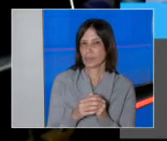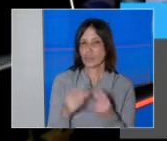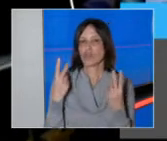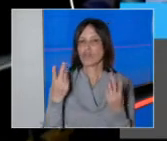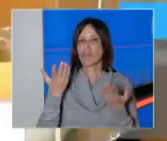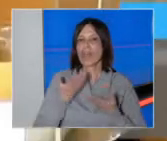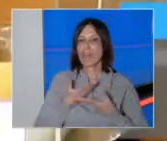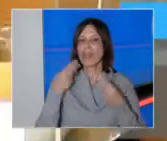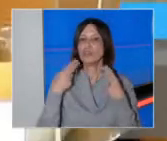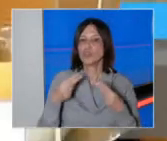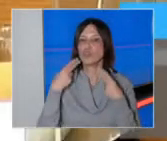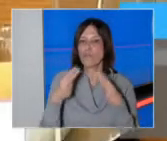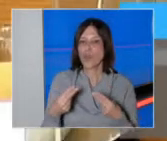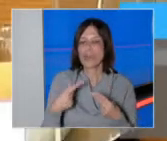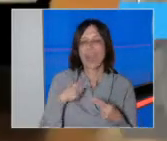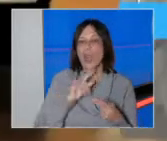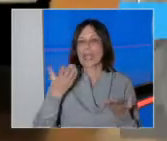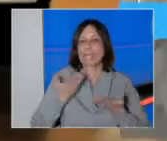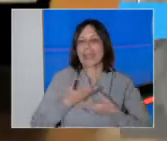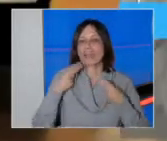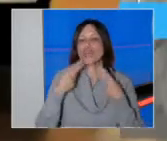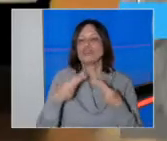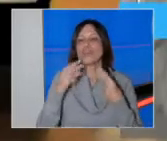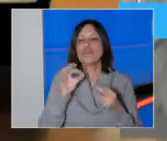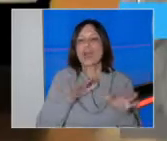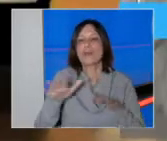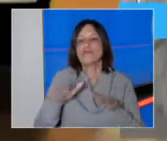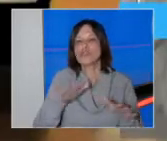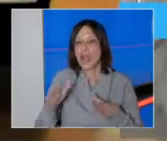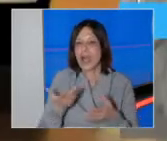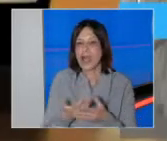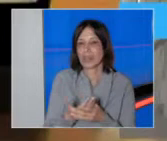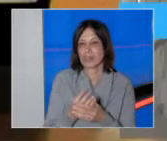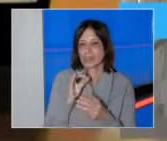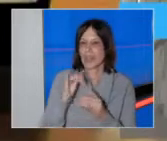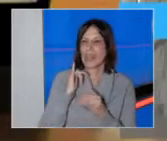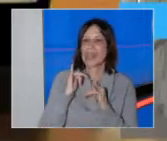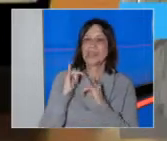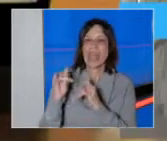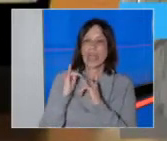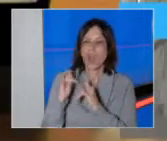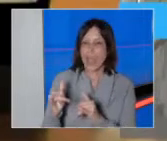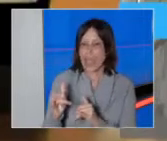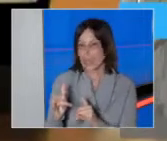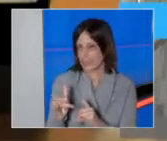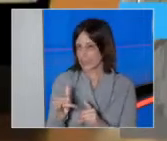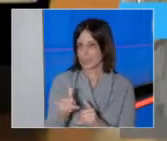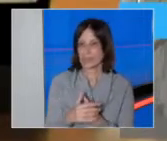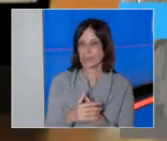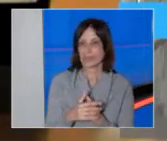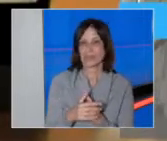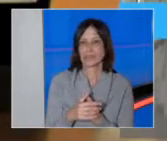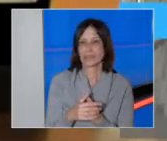לקבל עליהן תשובות. אני לא קיבלתי תשובות מהממשלה על הטקוויל, על רפואה משלימה, חניות